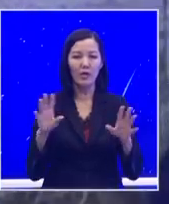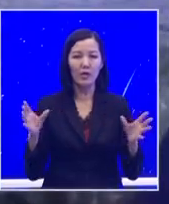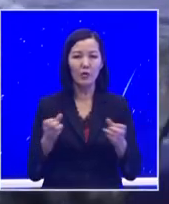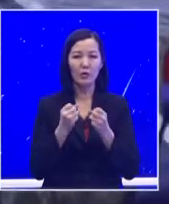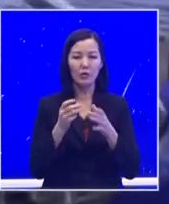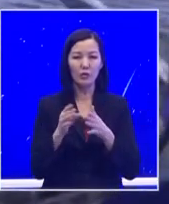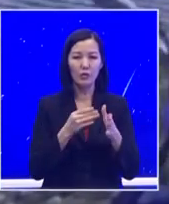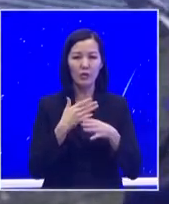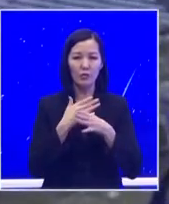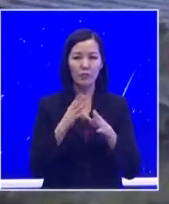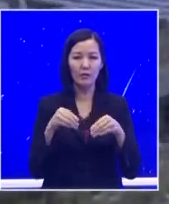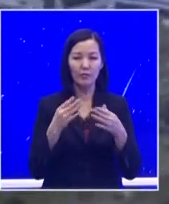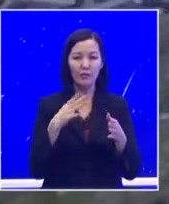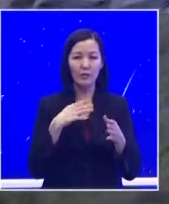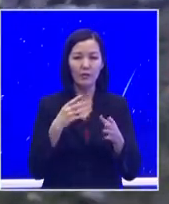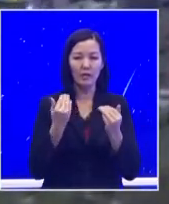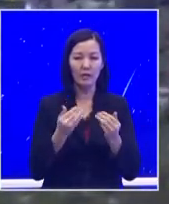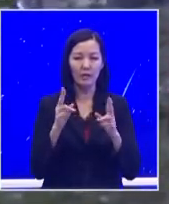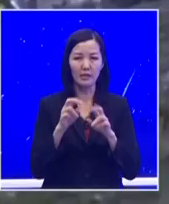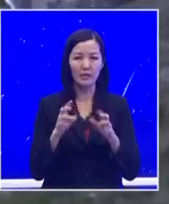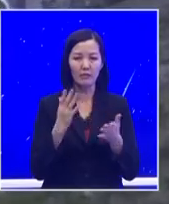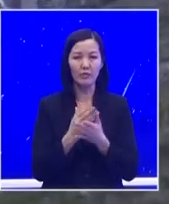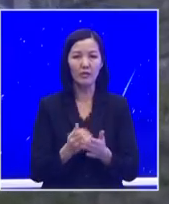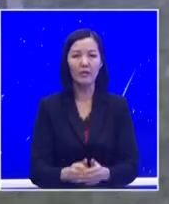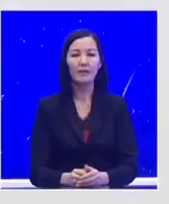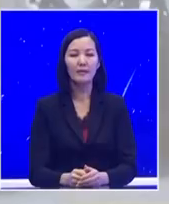құтқарушылар мен жедел жәрдем апаттың мән жайын анықтап жатыр.